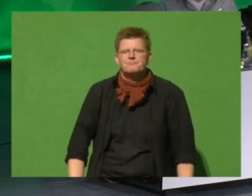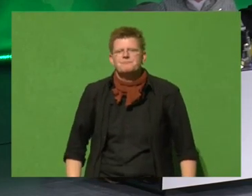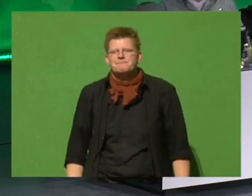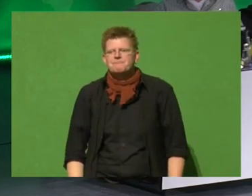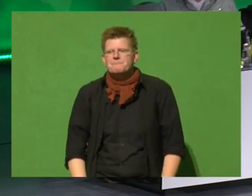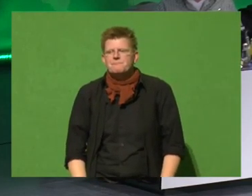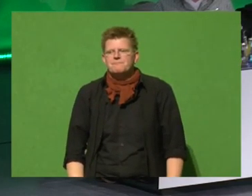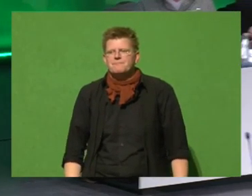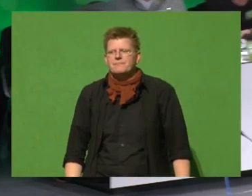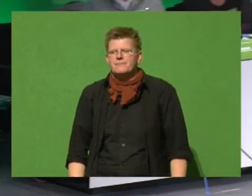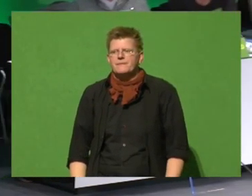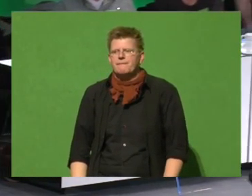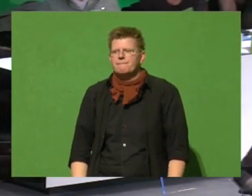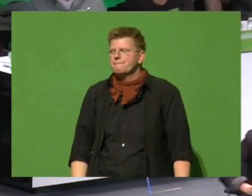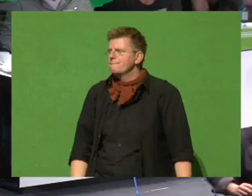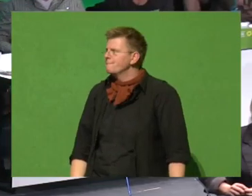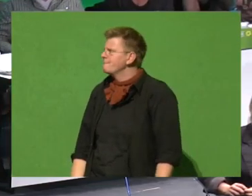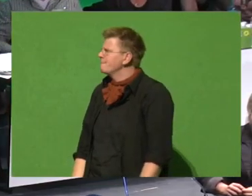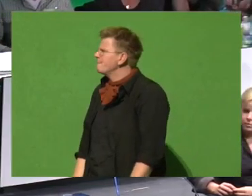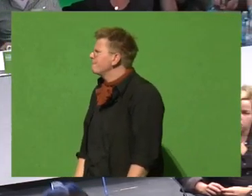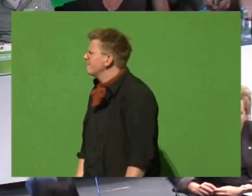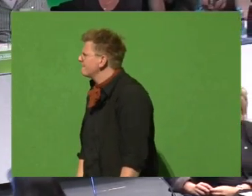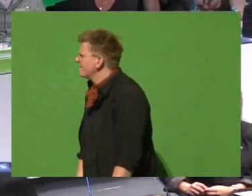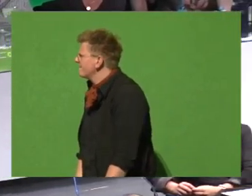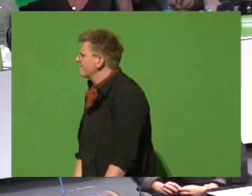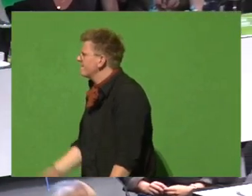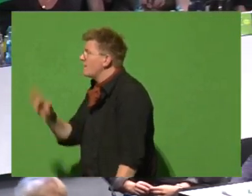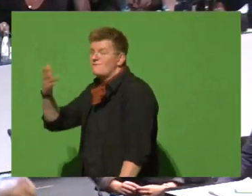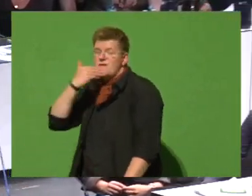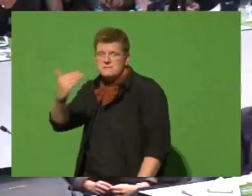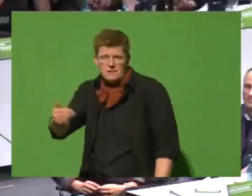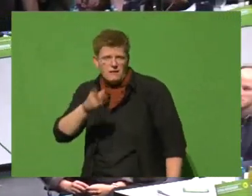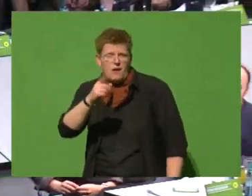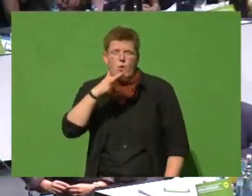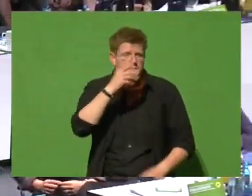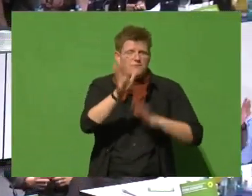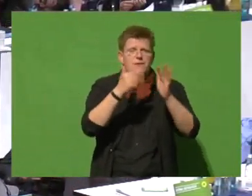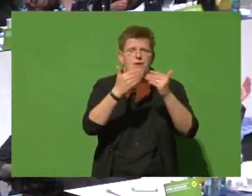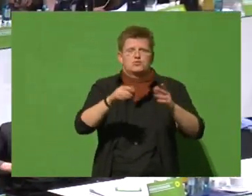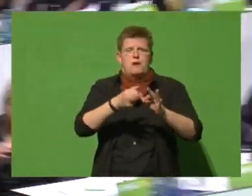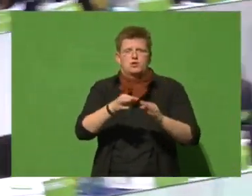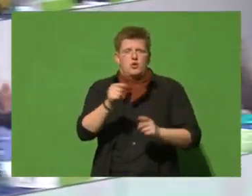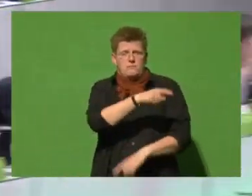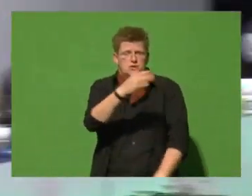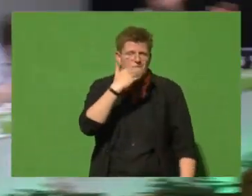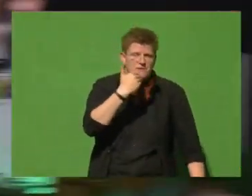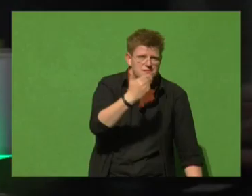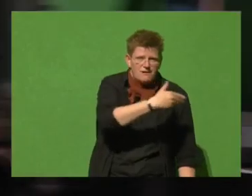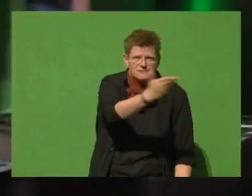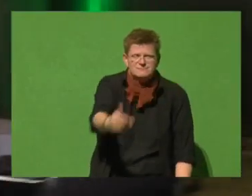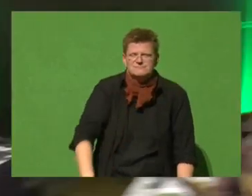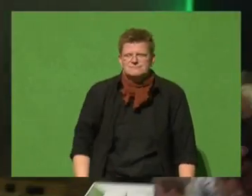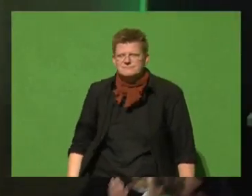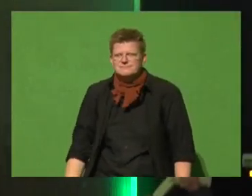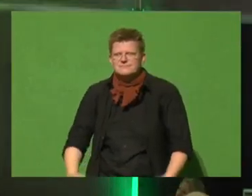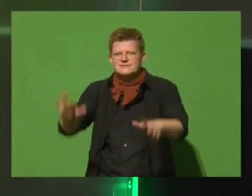stellvertretend für alle die anderen Päckchen kommen gleich. Vielen, vielen Dank. Danke auch an die Gebärdendolmetscher und Dolmetscherinnen.